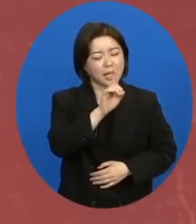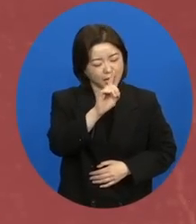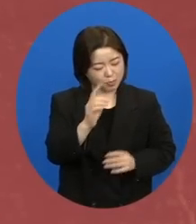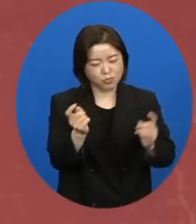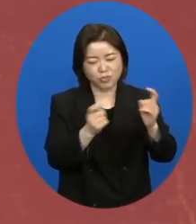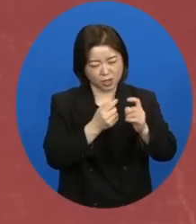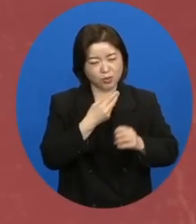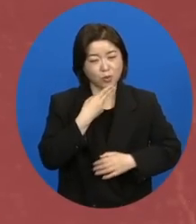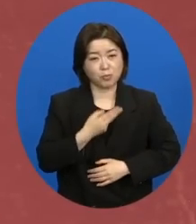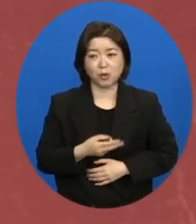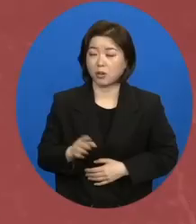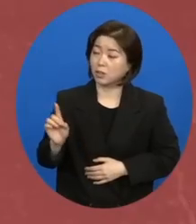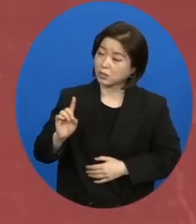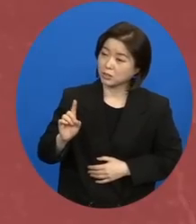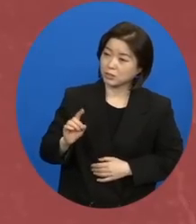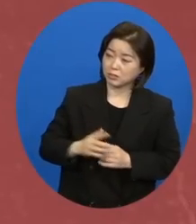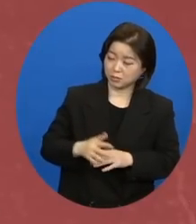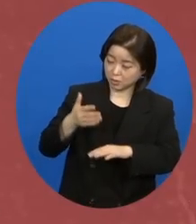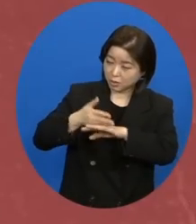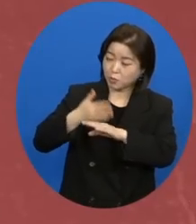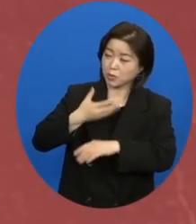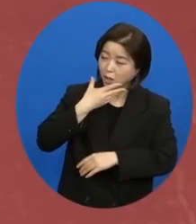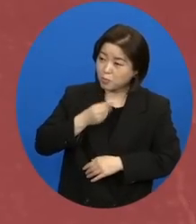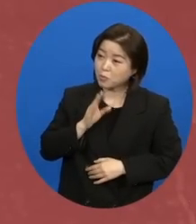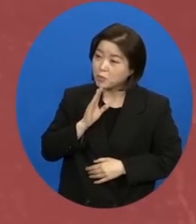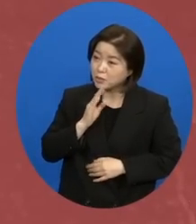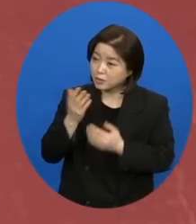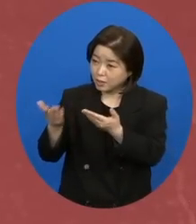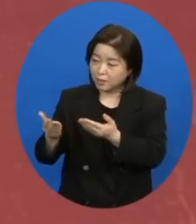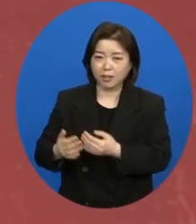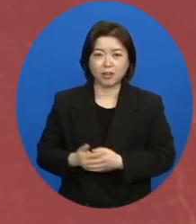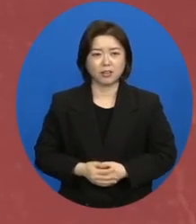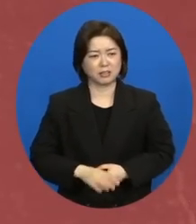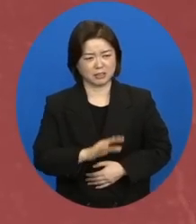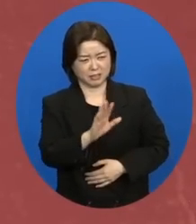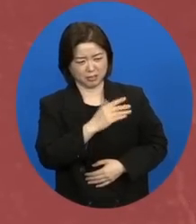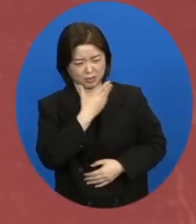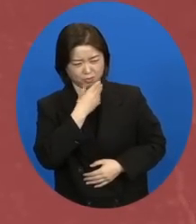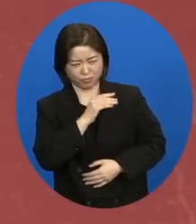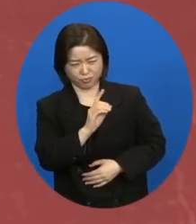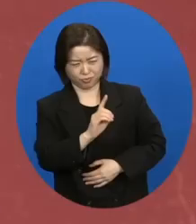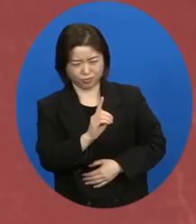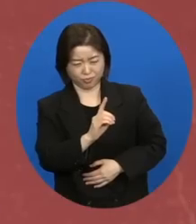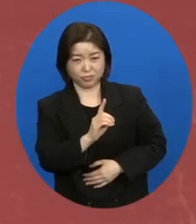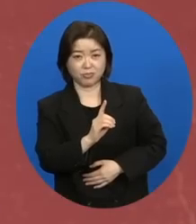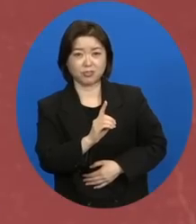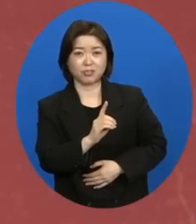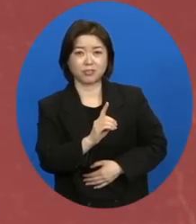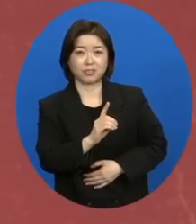싸웠죠. 근데 어떻게 얼마나 감사하고 행복해요? 그랬더니 행복은요? 그러더래요.